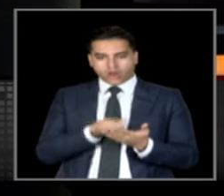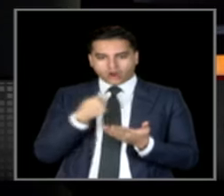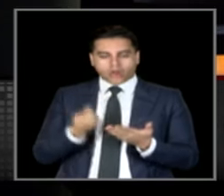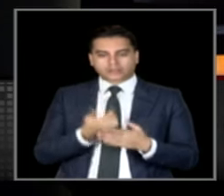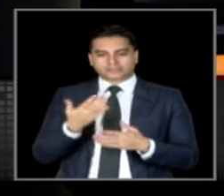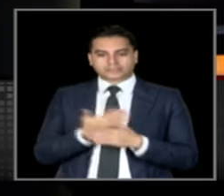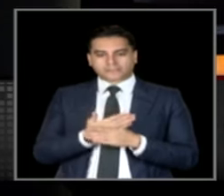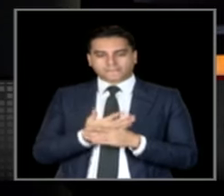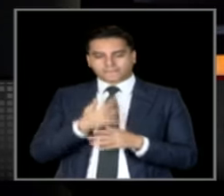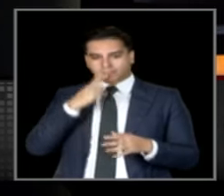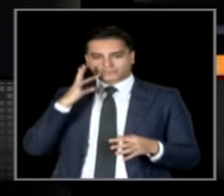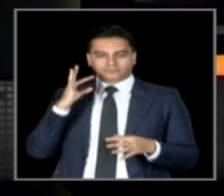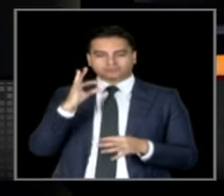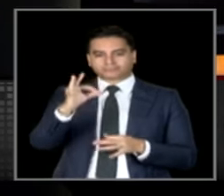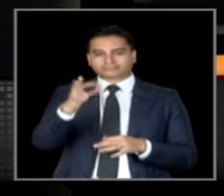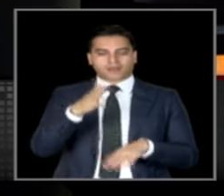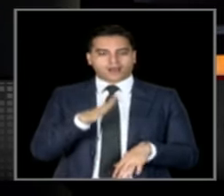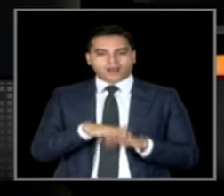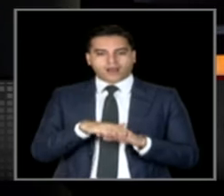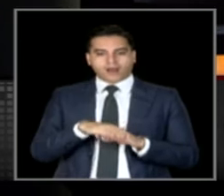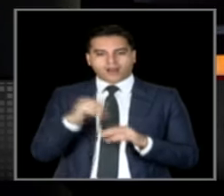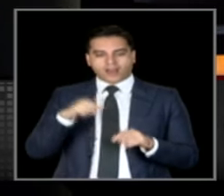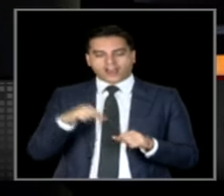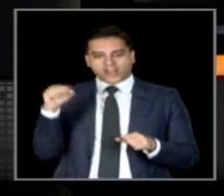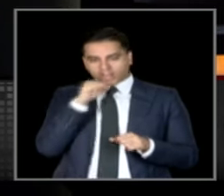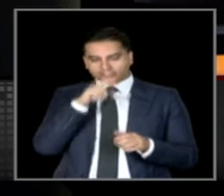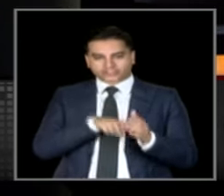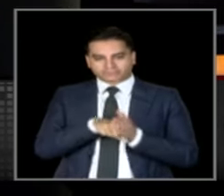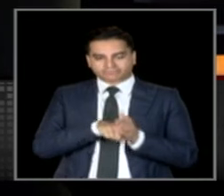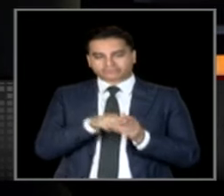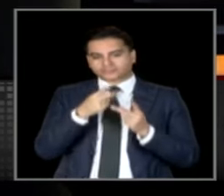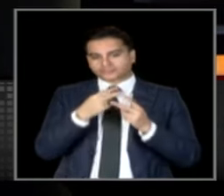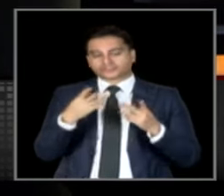كان بيدين فيها مؤسسات الدولة والفساد،